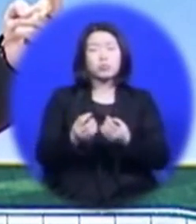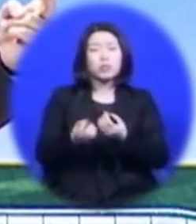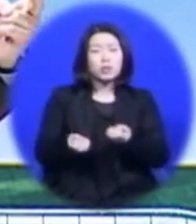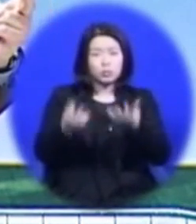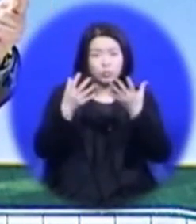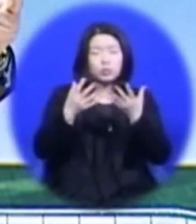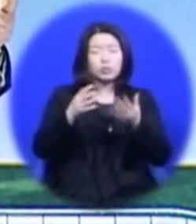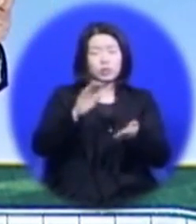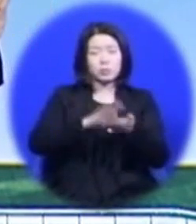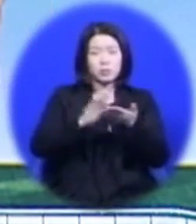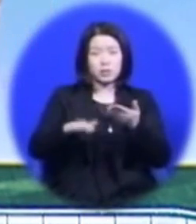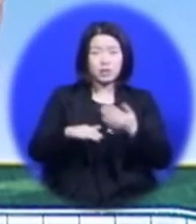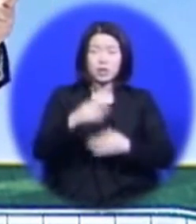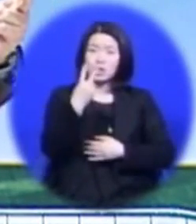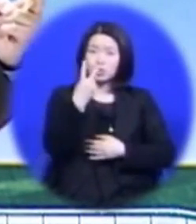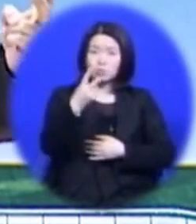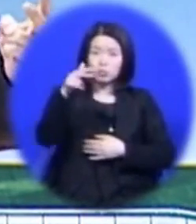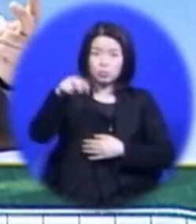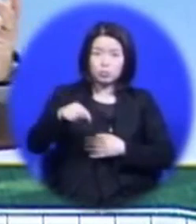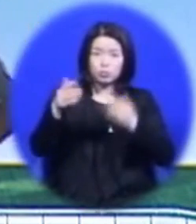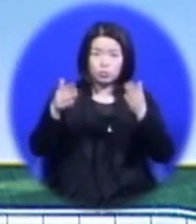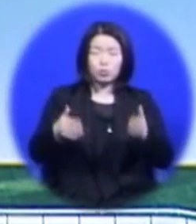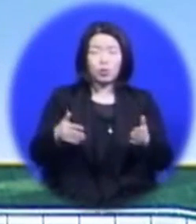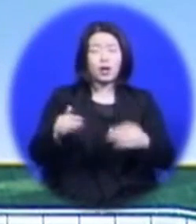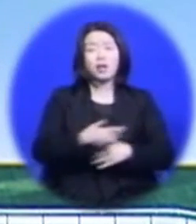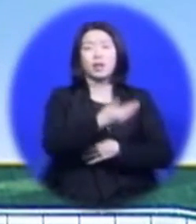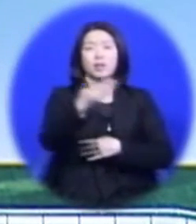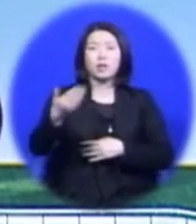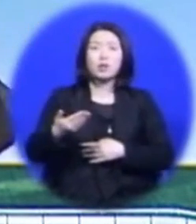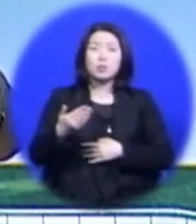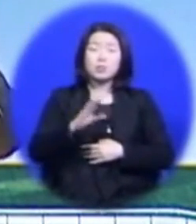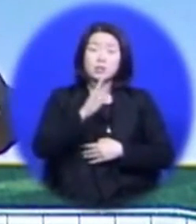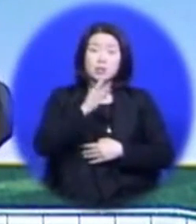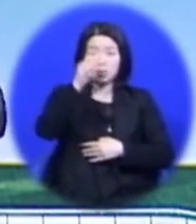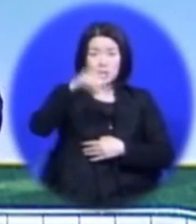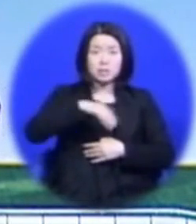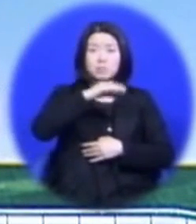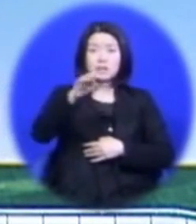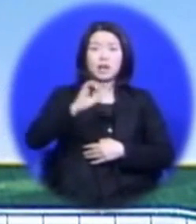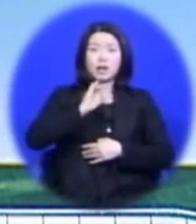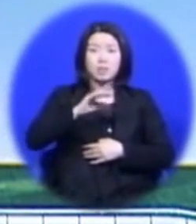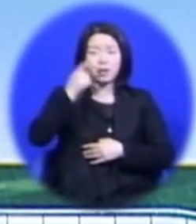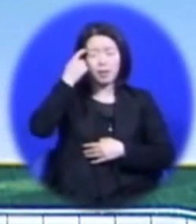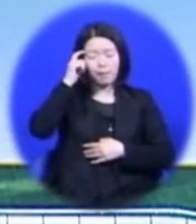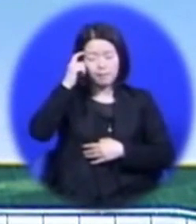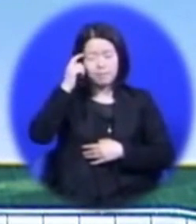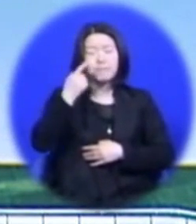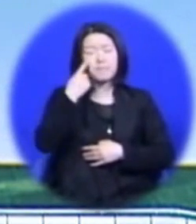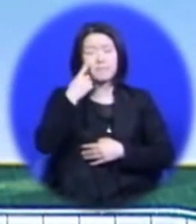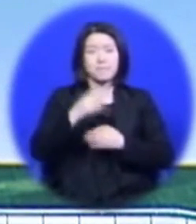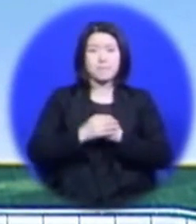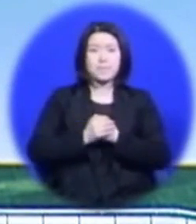주간, 여러분 정말 십자가를 묵상해 보십시오.